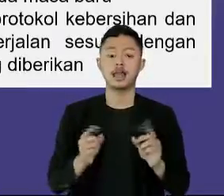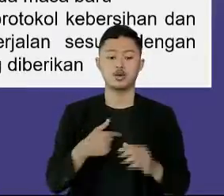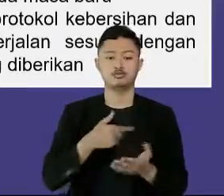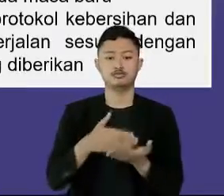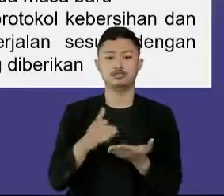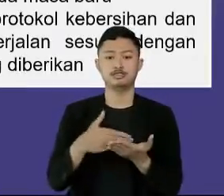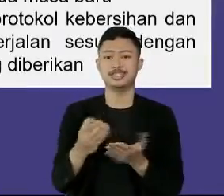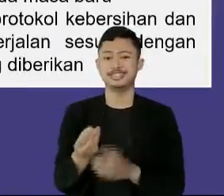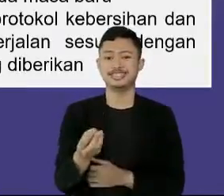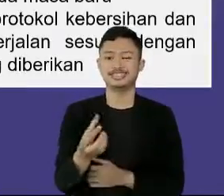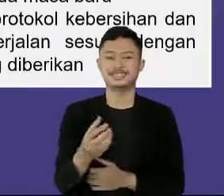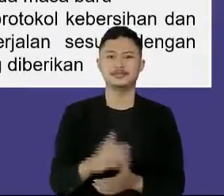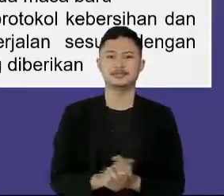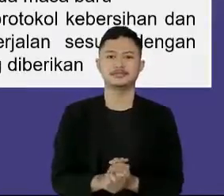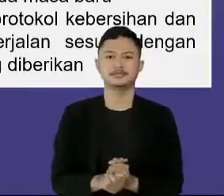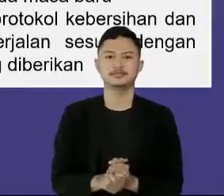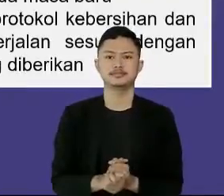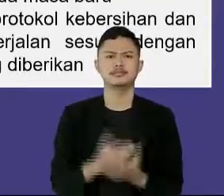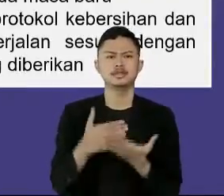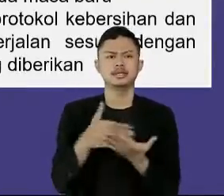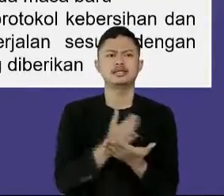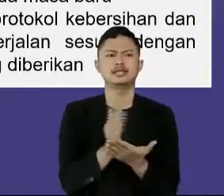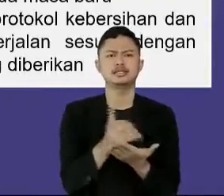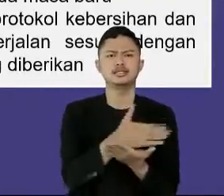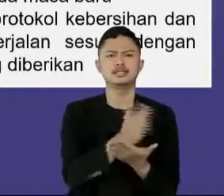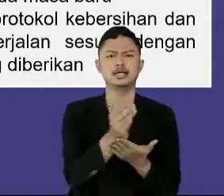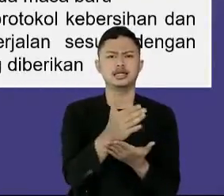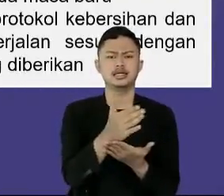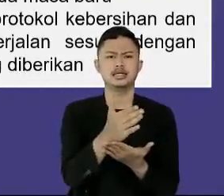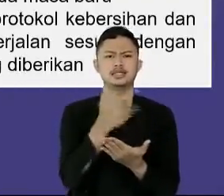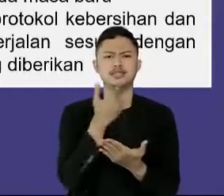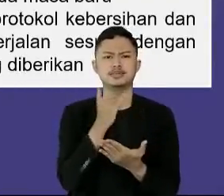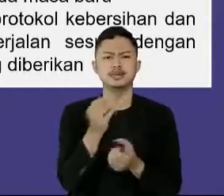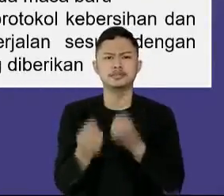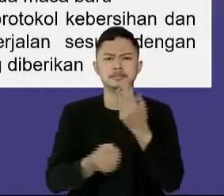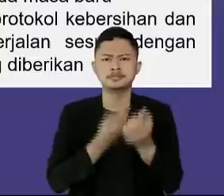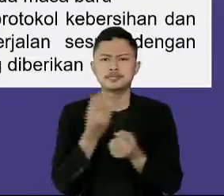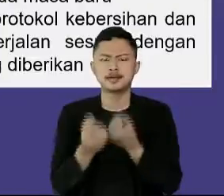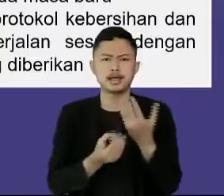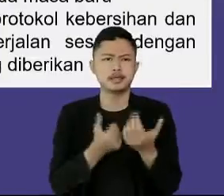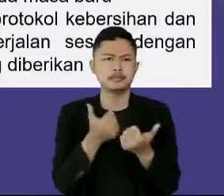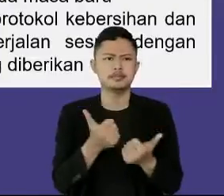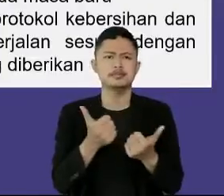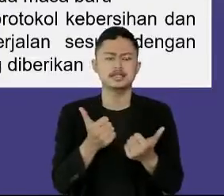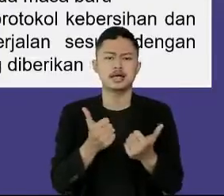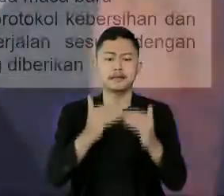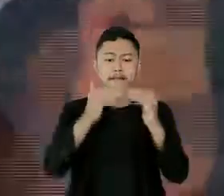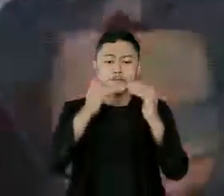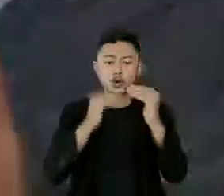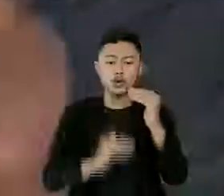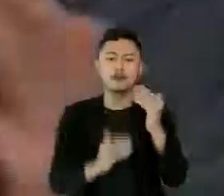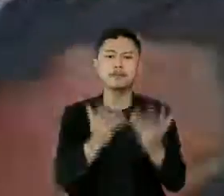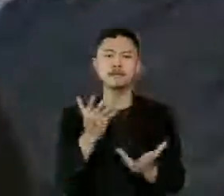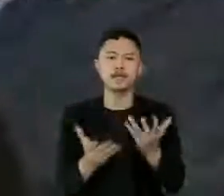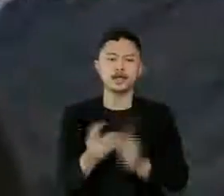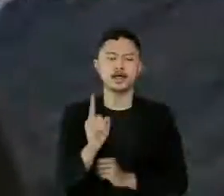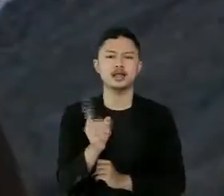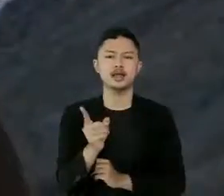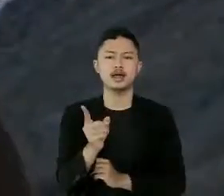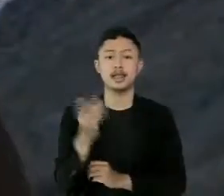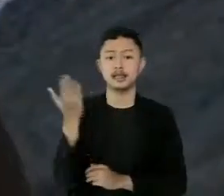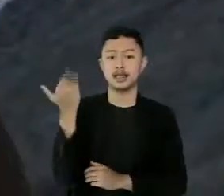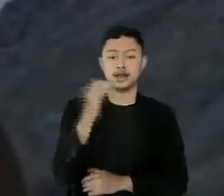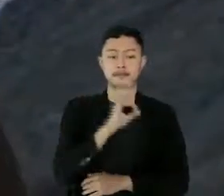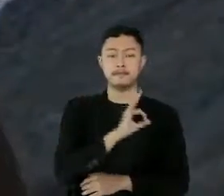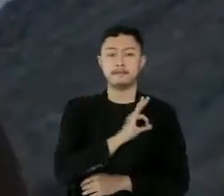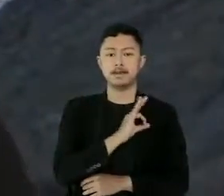Ria boleh sharing. Strategi yang mungkin paling kita bisa sampaikan, walaupun sekarang mungkin kita sudah ada penurunan dan tadi Pak Presiden juga mendapatkan